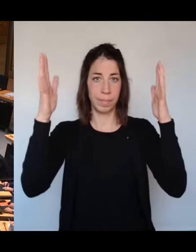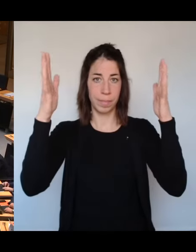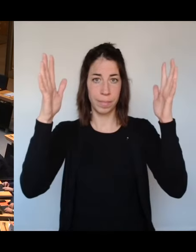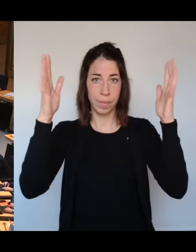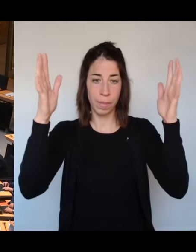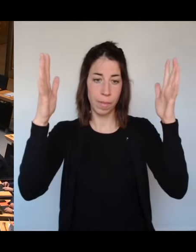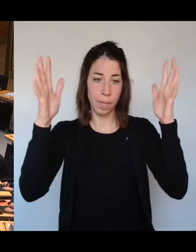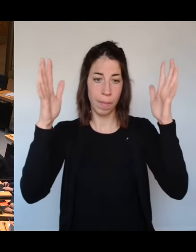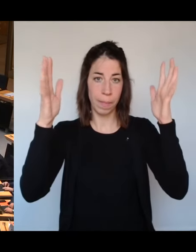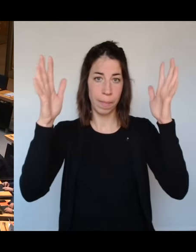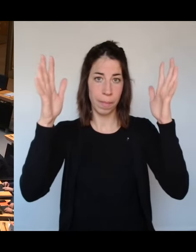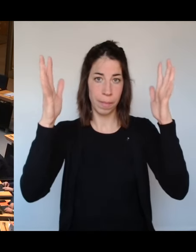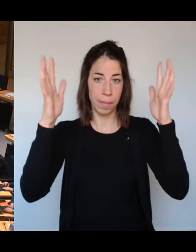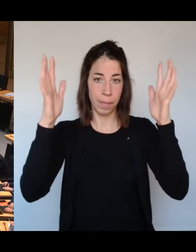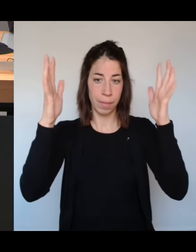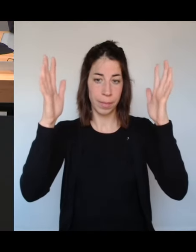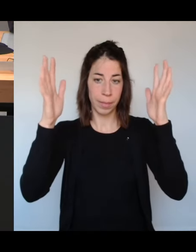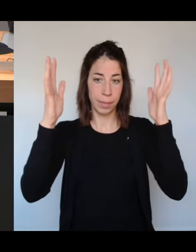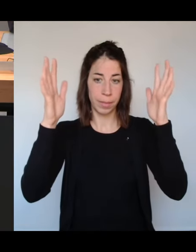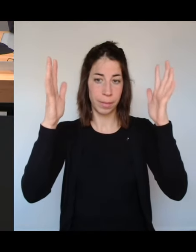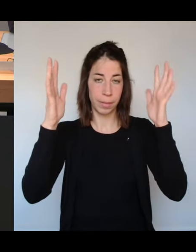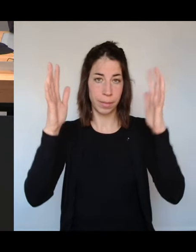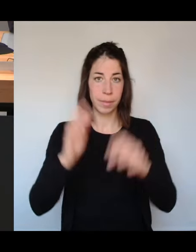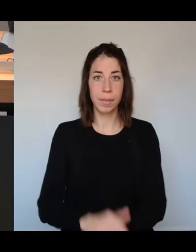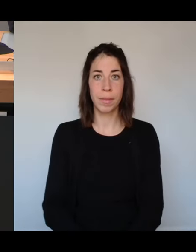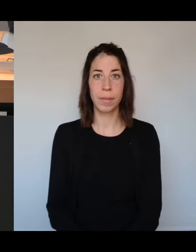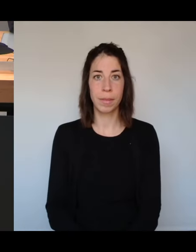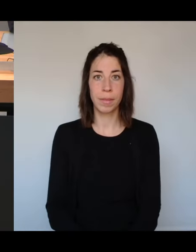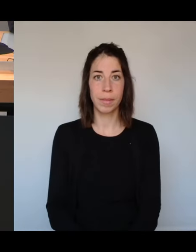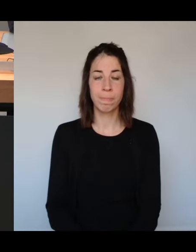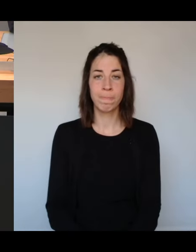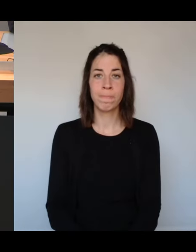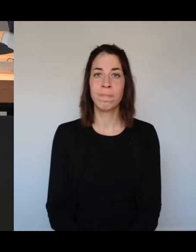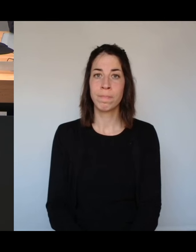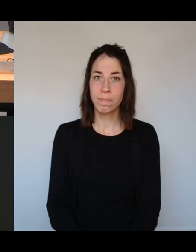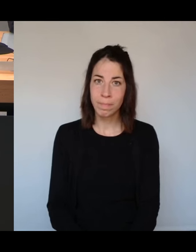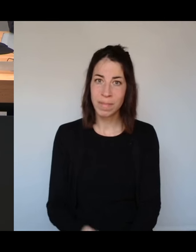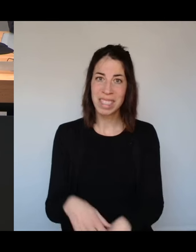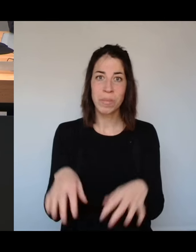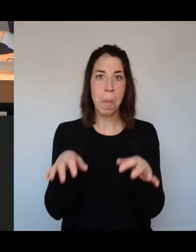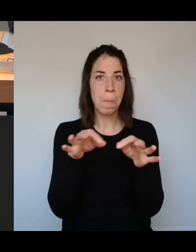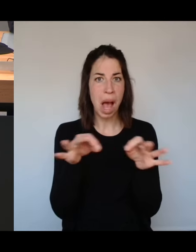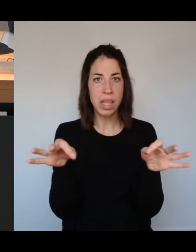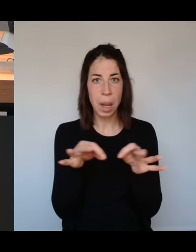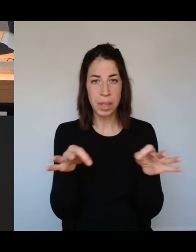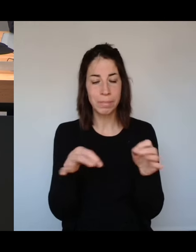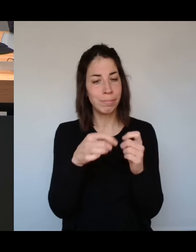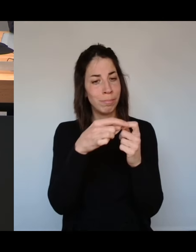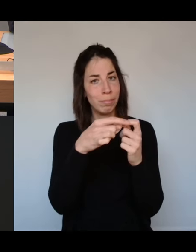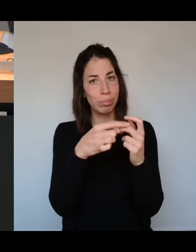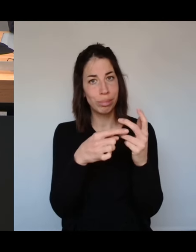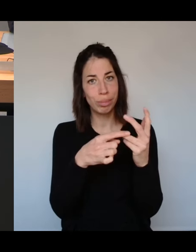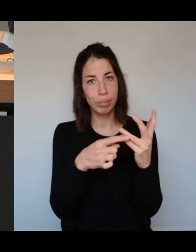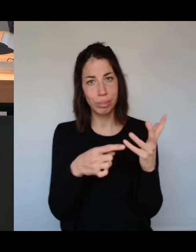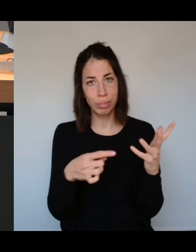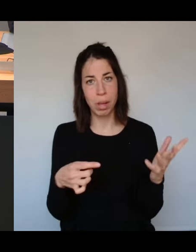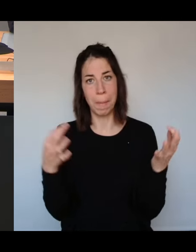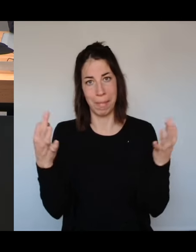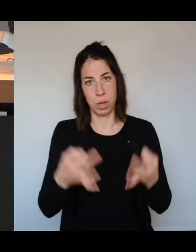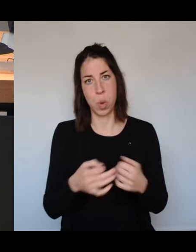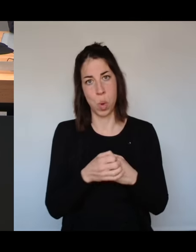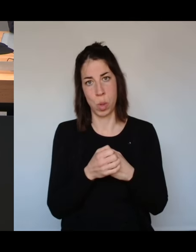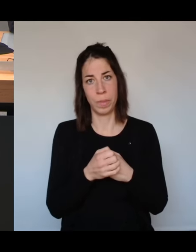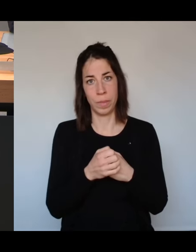dass es ein ganzes Paket von Maßnahmen braucht, das wir deshalb auch auf den Weg gebracht haben. Wir müssen ehrlich sagen, dass wir zum